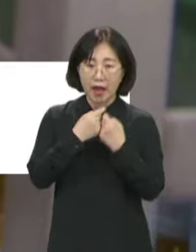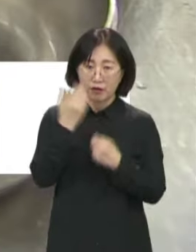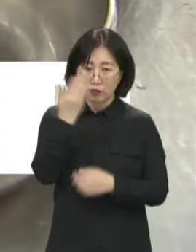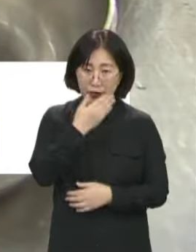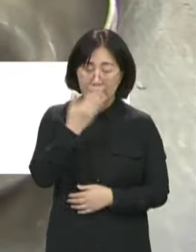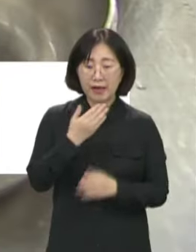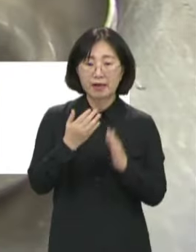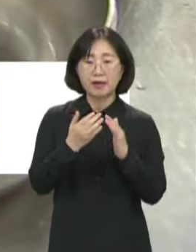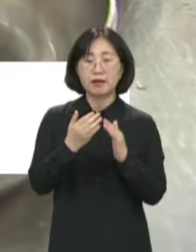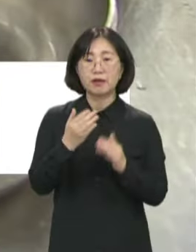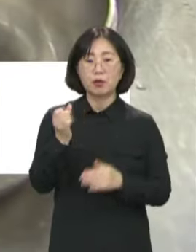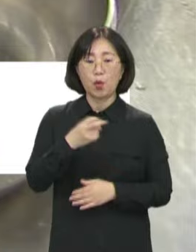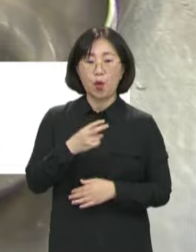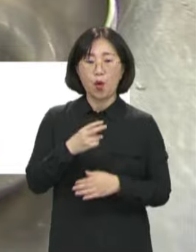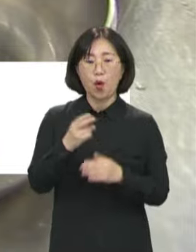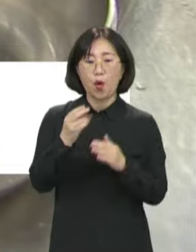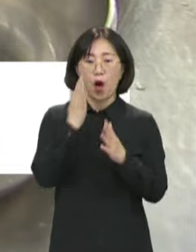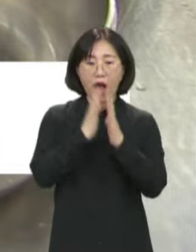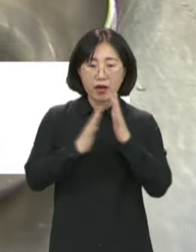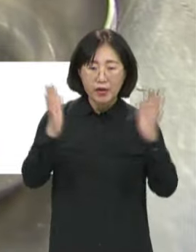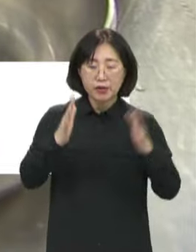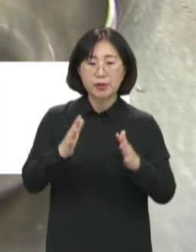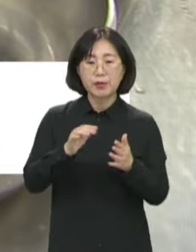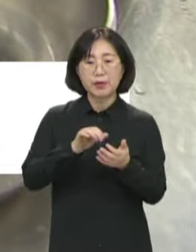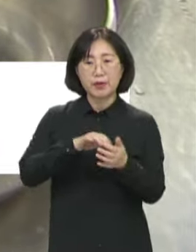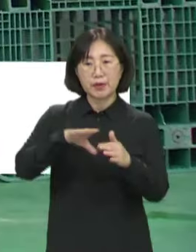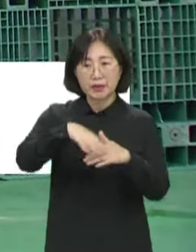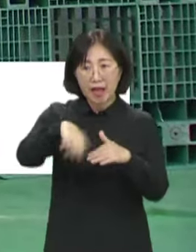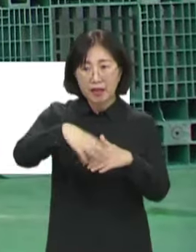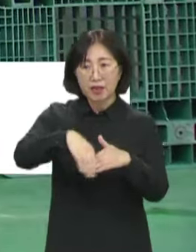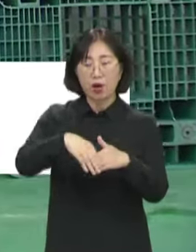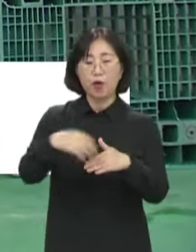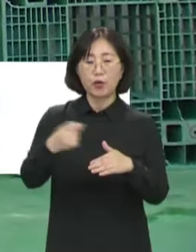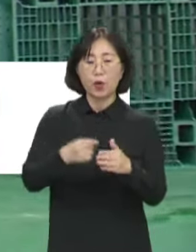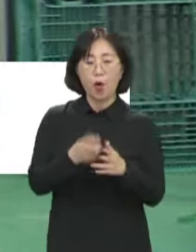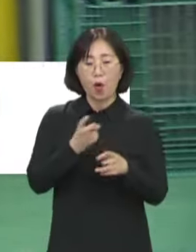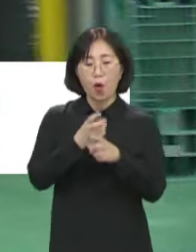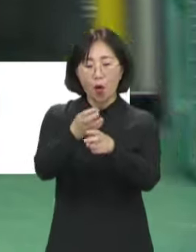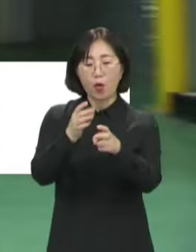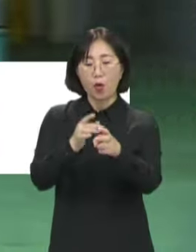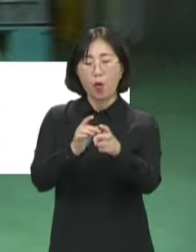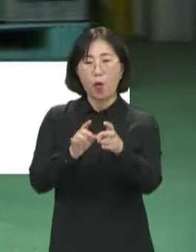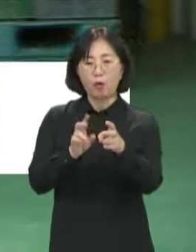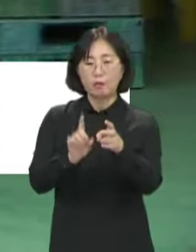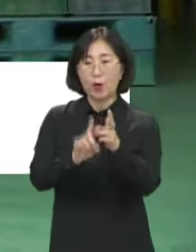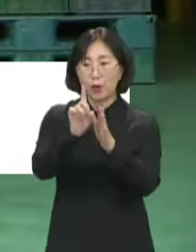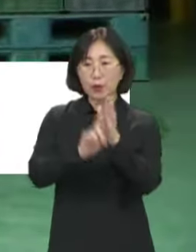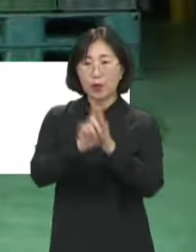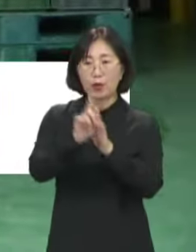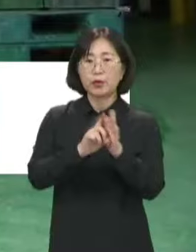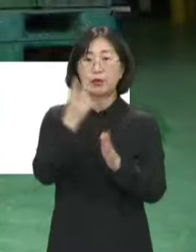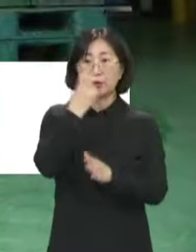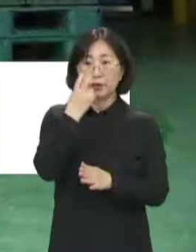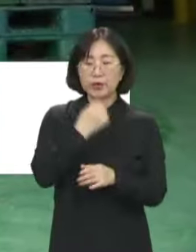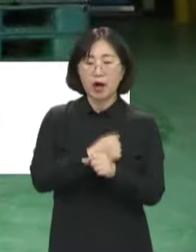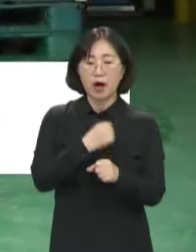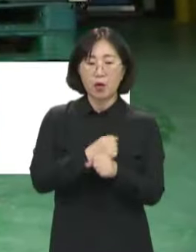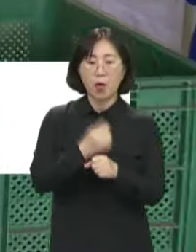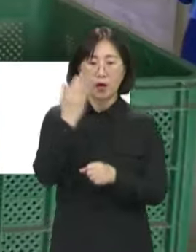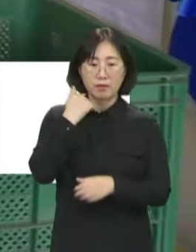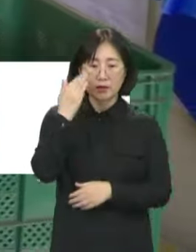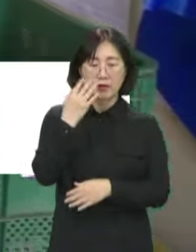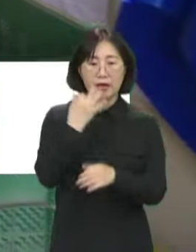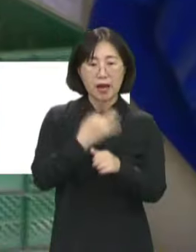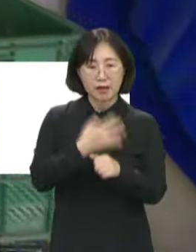개인위생관리와 생채소류의 적정 세척 소독 여부, 식자재 공급 차량 온도 준수 여부 등을 확인하고 김치류나